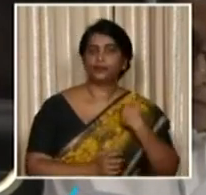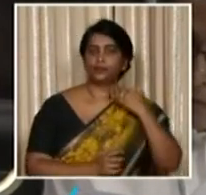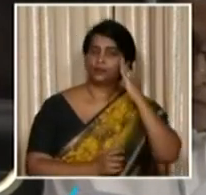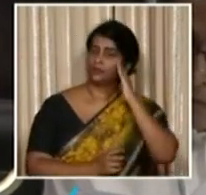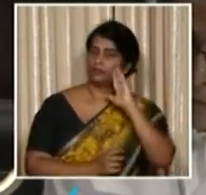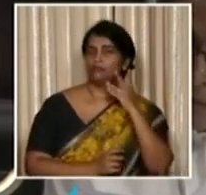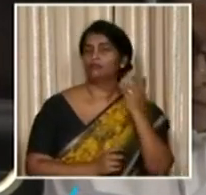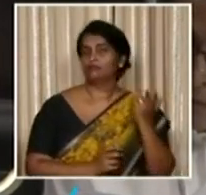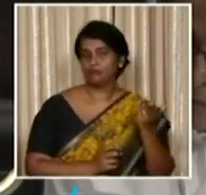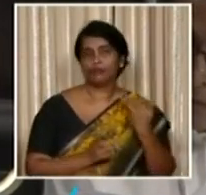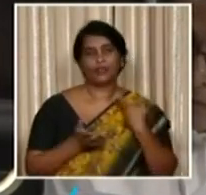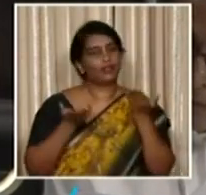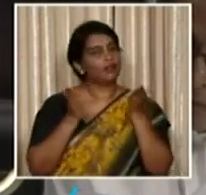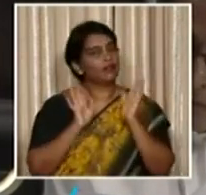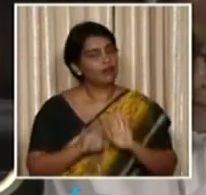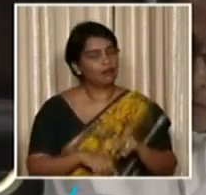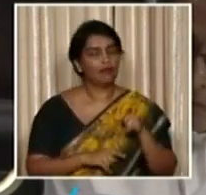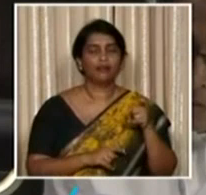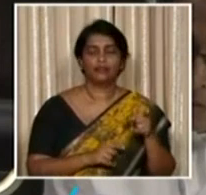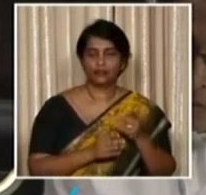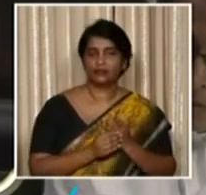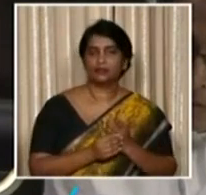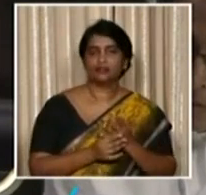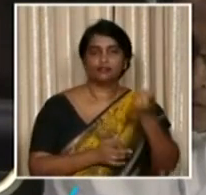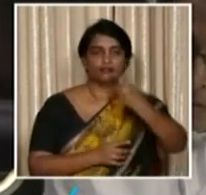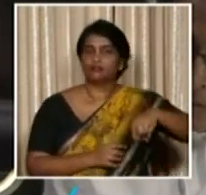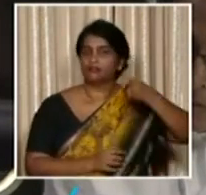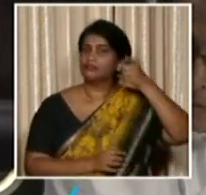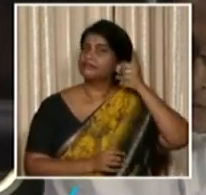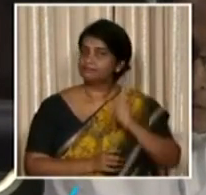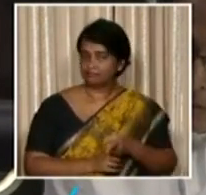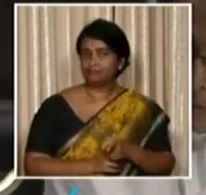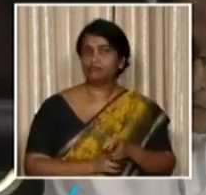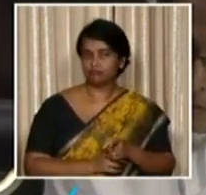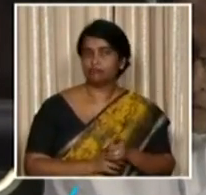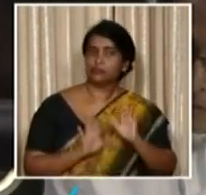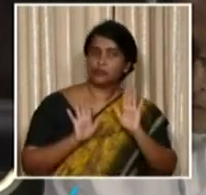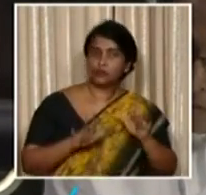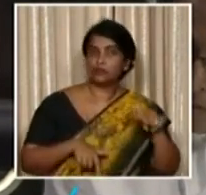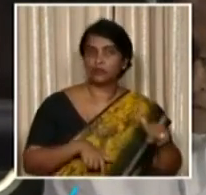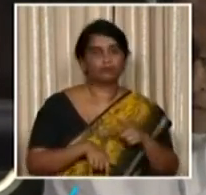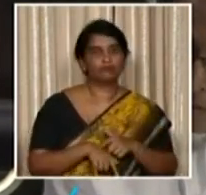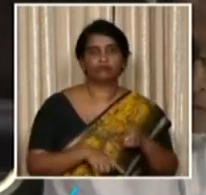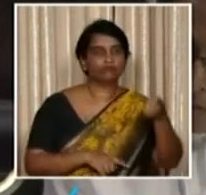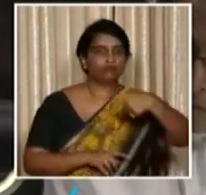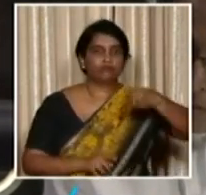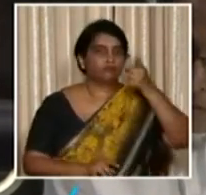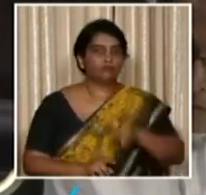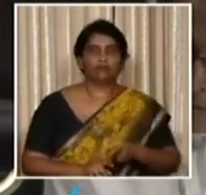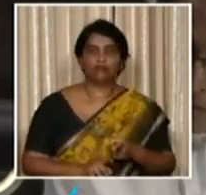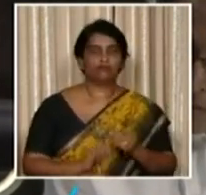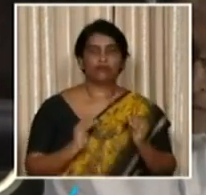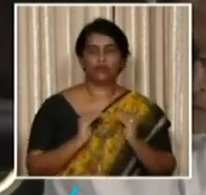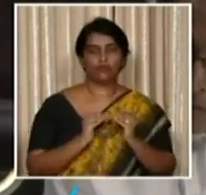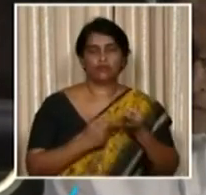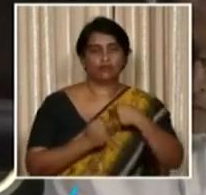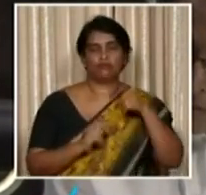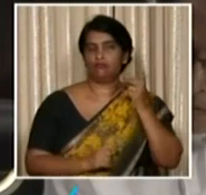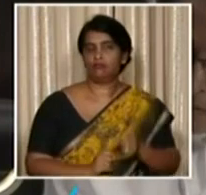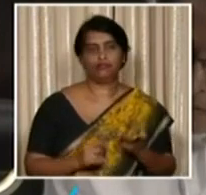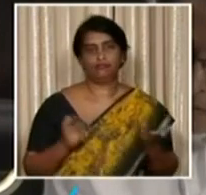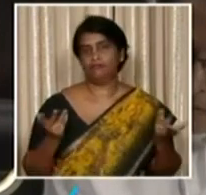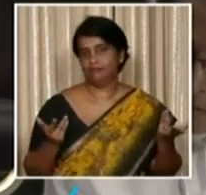නම් අවසානයේදී එකඟතාවයකට පැමිණෙනවා. නමුත් මේ අවස්ථාවේදී එකඟතාවයකට පැමිණෙන හැකියාවක් තිබුණේ